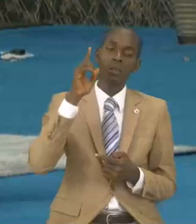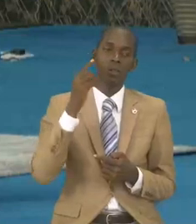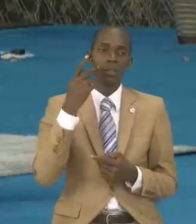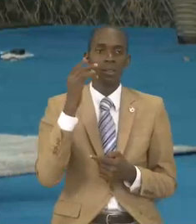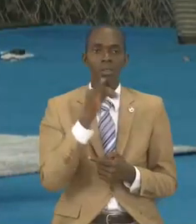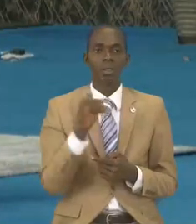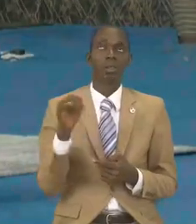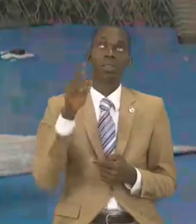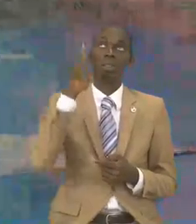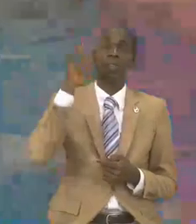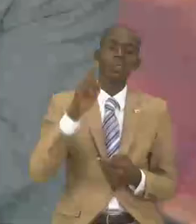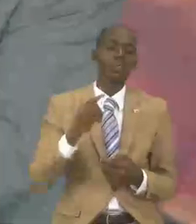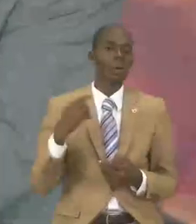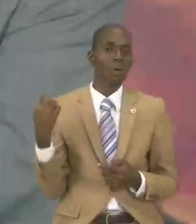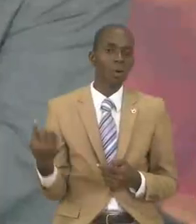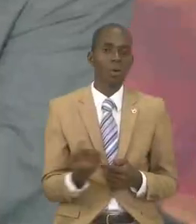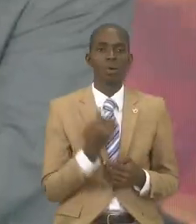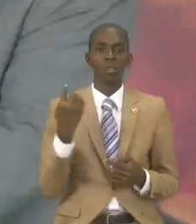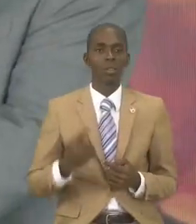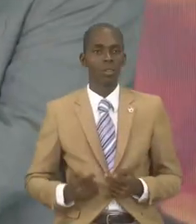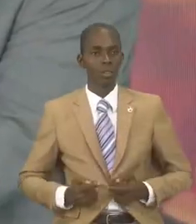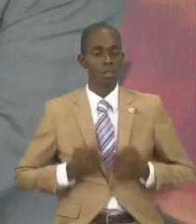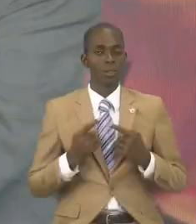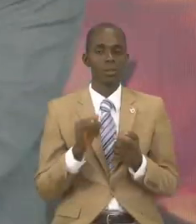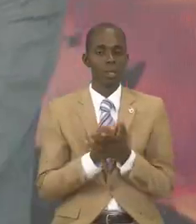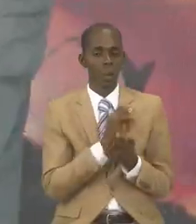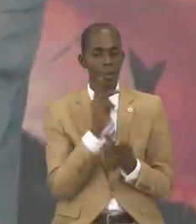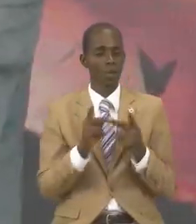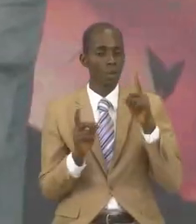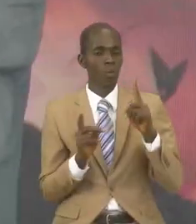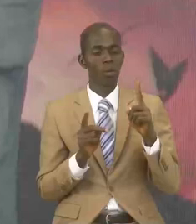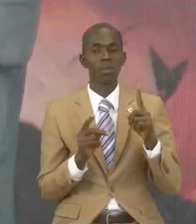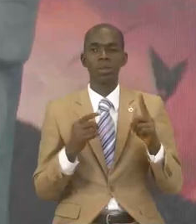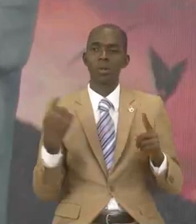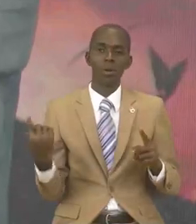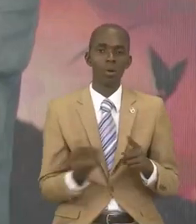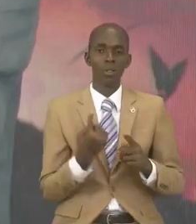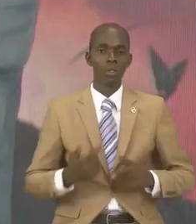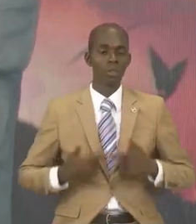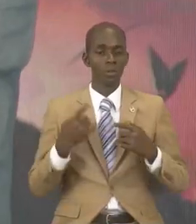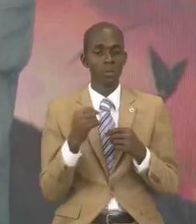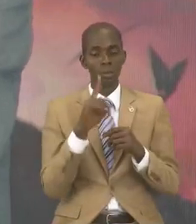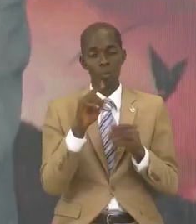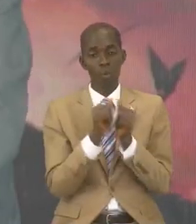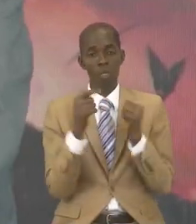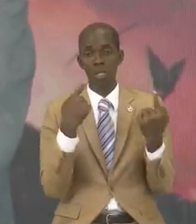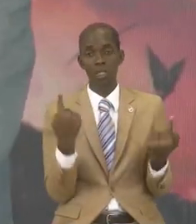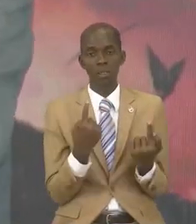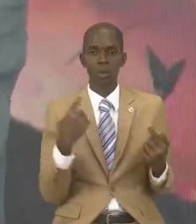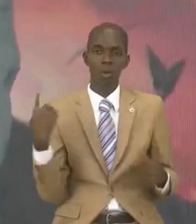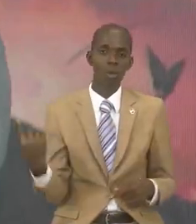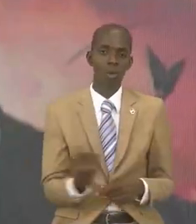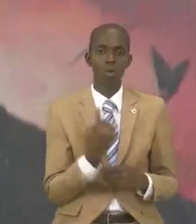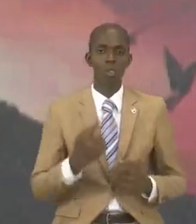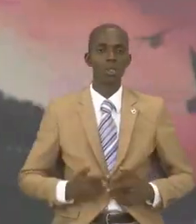Étant toujours vivant, pour intercéder le parfait, étant toujours vivant, celui qui est sans péché, étant